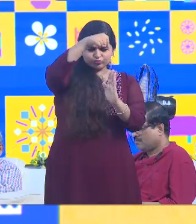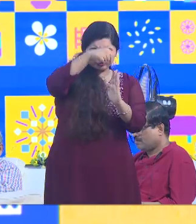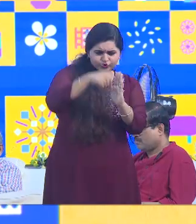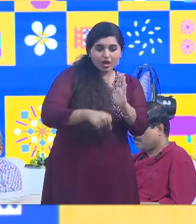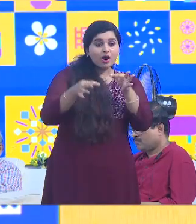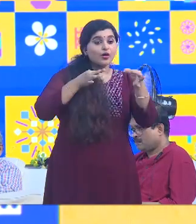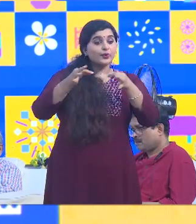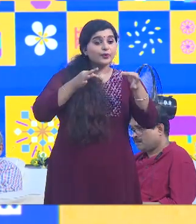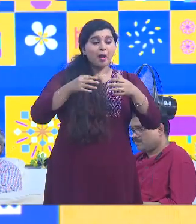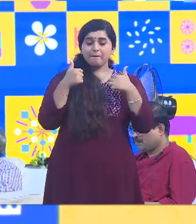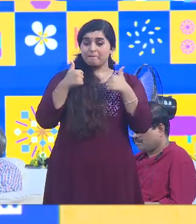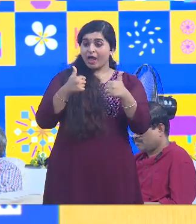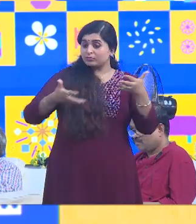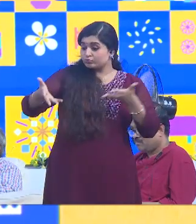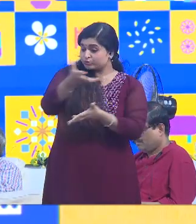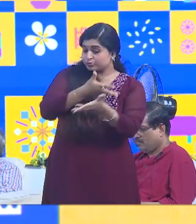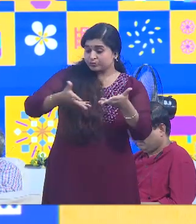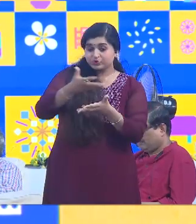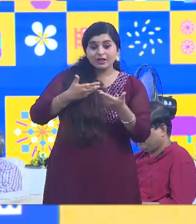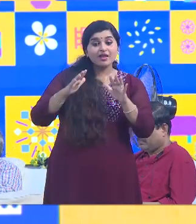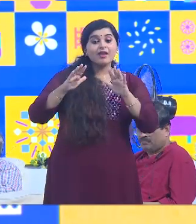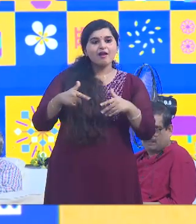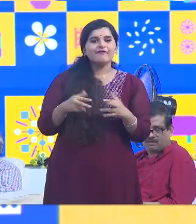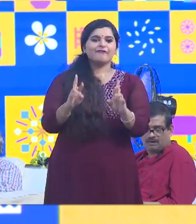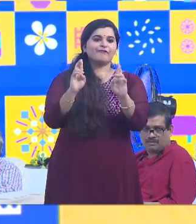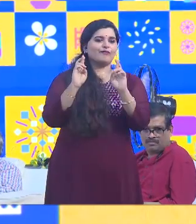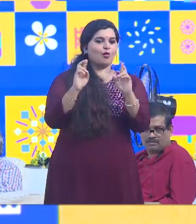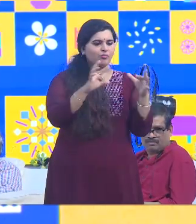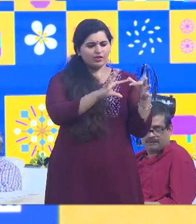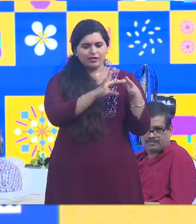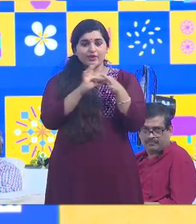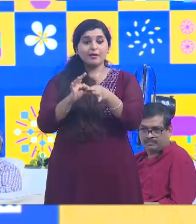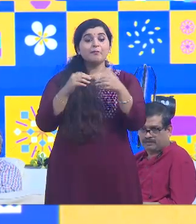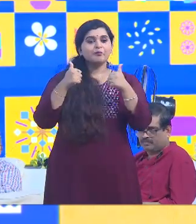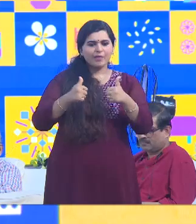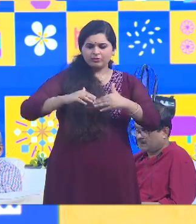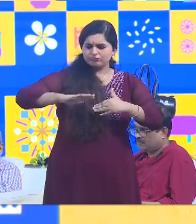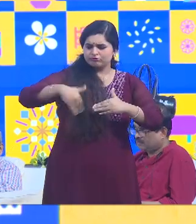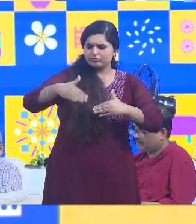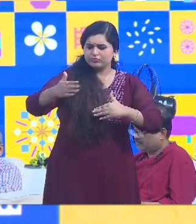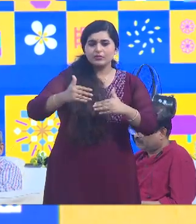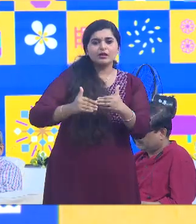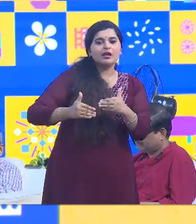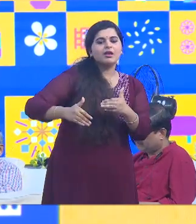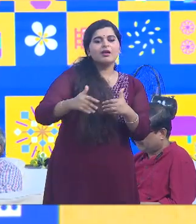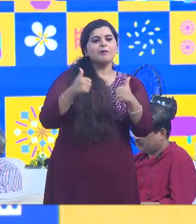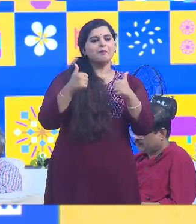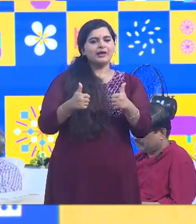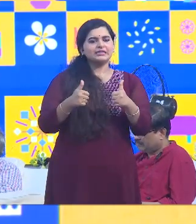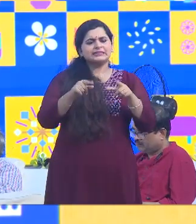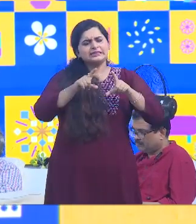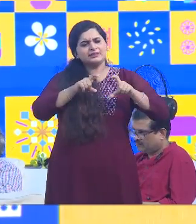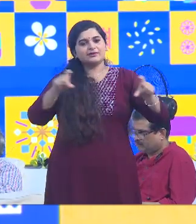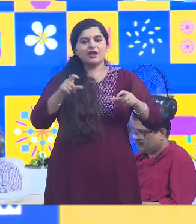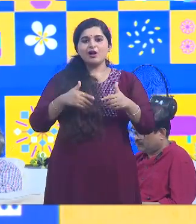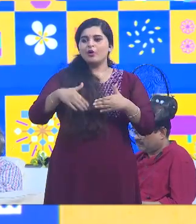അർത്ഥത്തിലും സമഗ്രമായൊരു ചർച്ച ഇവിടെ ഉണ്ടാവുമെന്നും അതിൻ്റെ അടിസ്ഥാനത്തിൽ നിശ്ചയമായിട്ടും നമുക്ക് മുന്നോട്ട് പോകാനുള്ള കൃത്യമായിട്ടുള്ള പാത, ആ